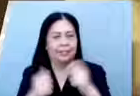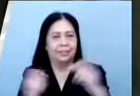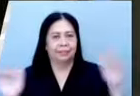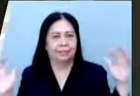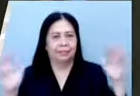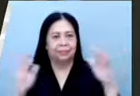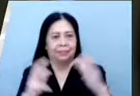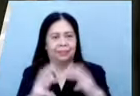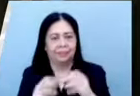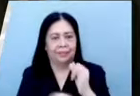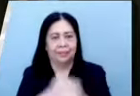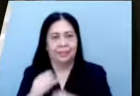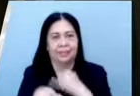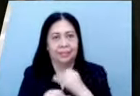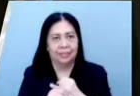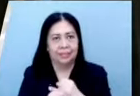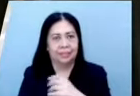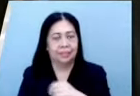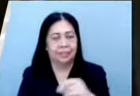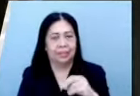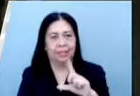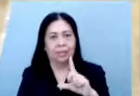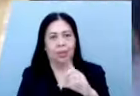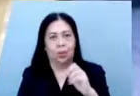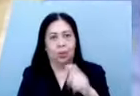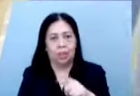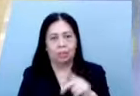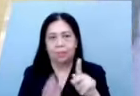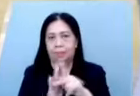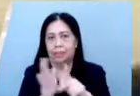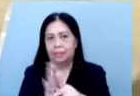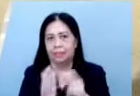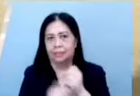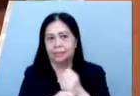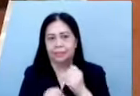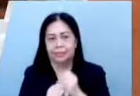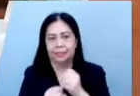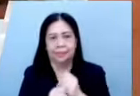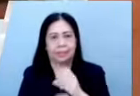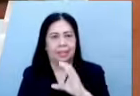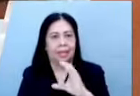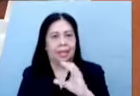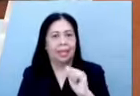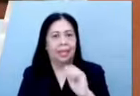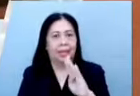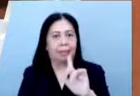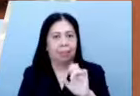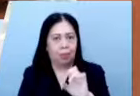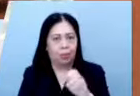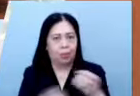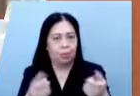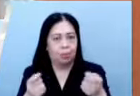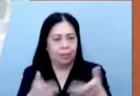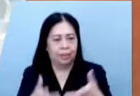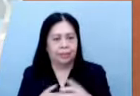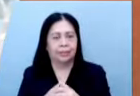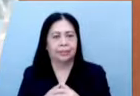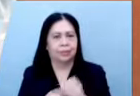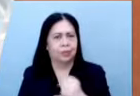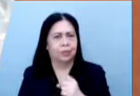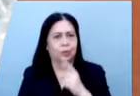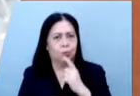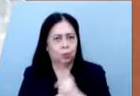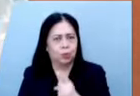ang international at local providers, mga policymaker at cable operators sa buong Pilipinas para ihatid ang pinakabago